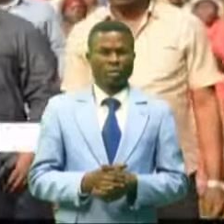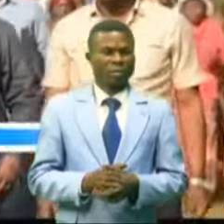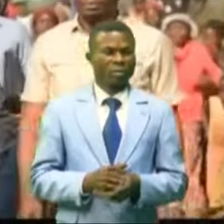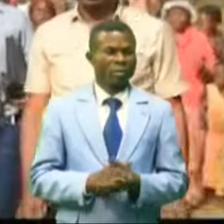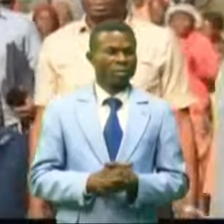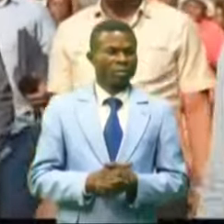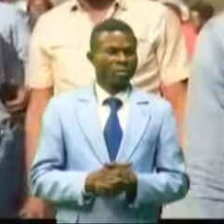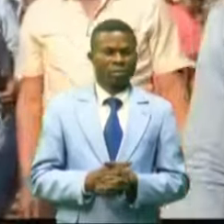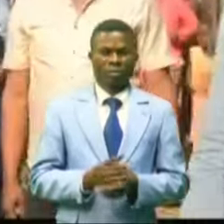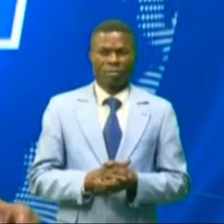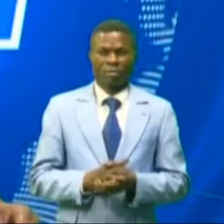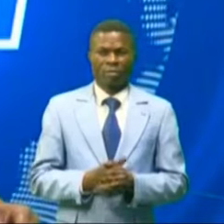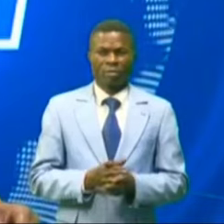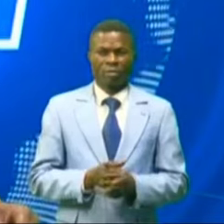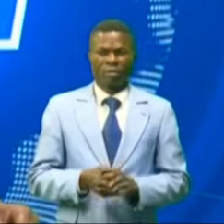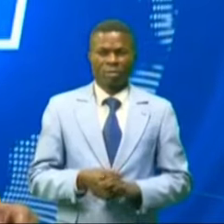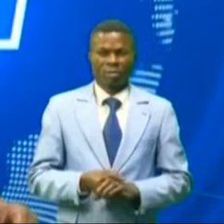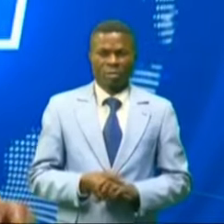ses électeurs.